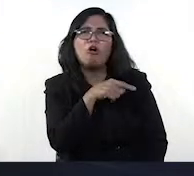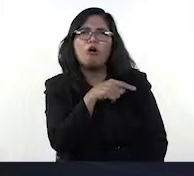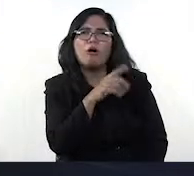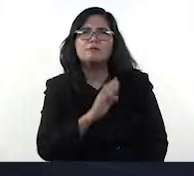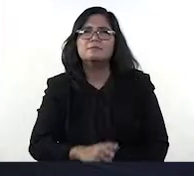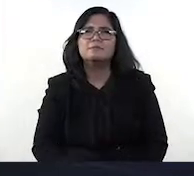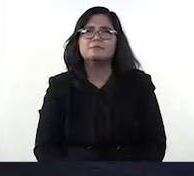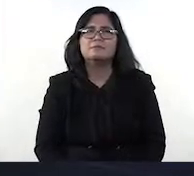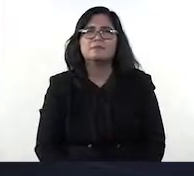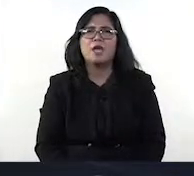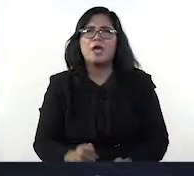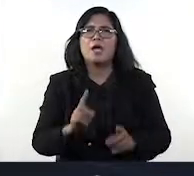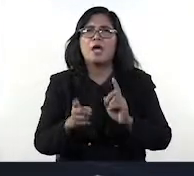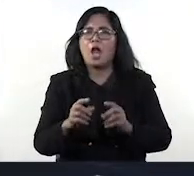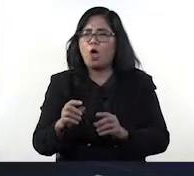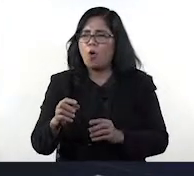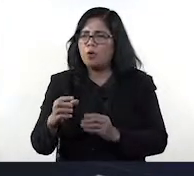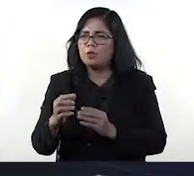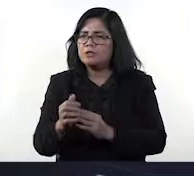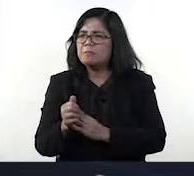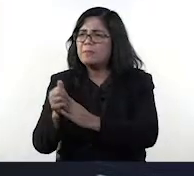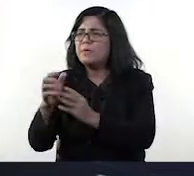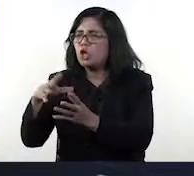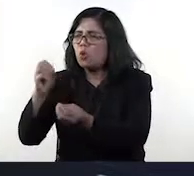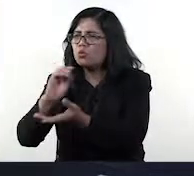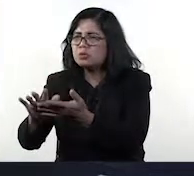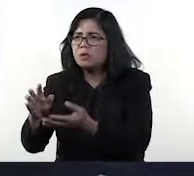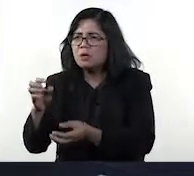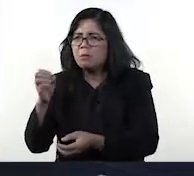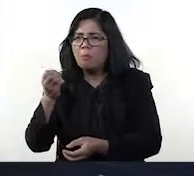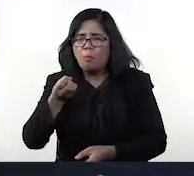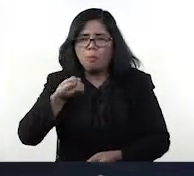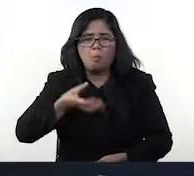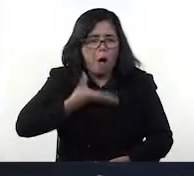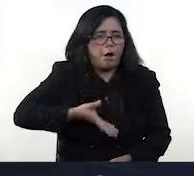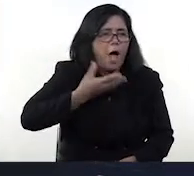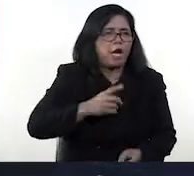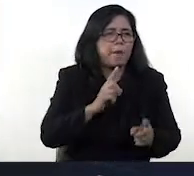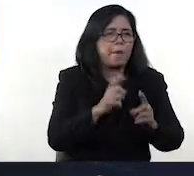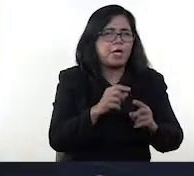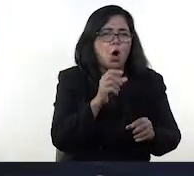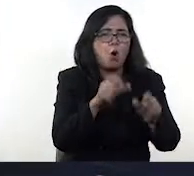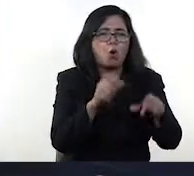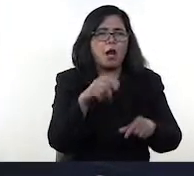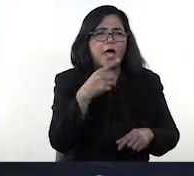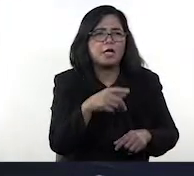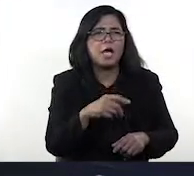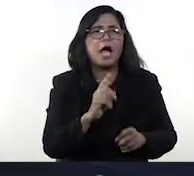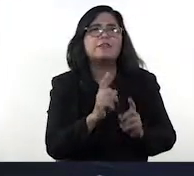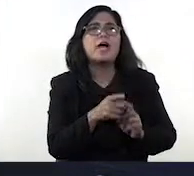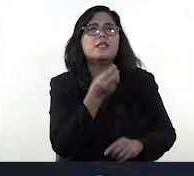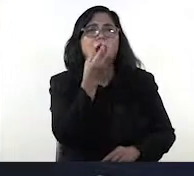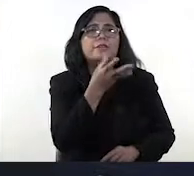saya nggak percaya orang yang dipimpin Roh Kudus suka memaki orang sambil kalau ada urapan enggak boleh diganggu rapat